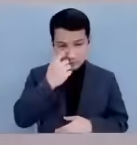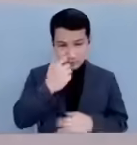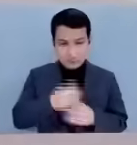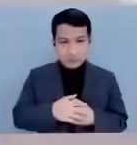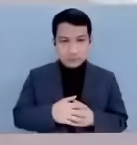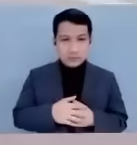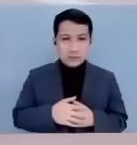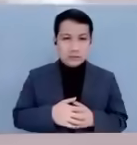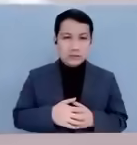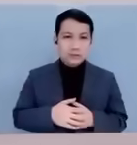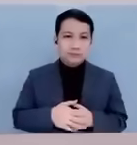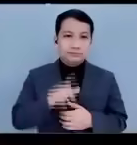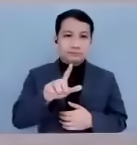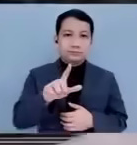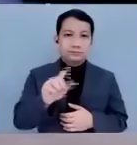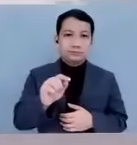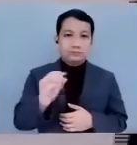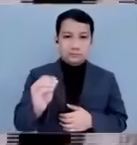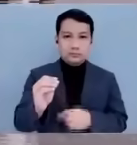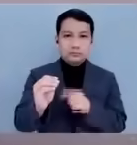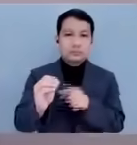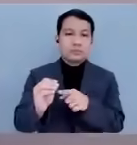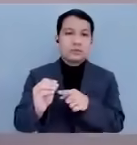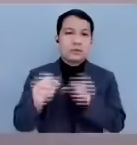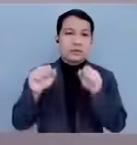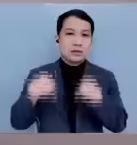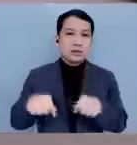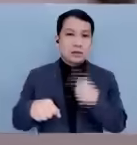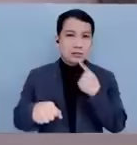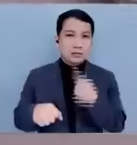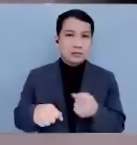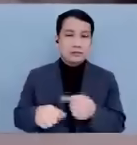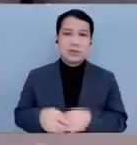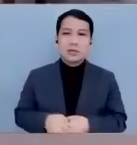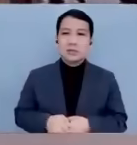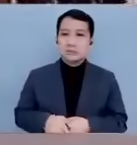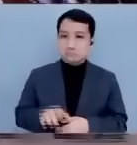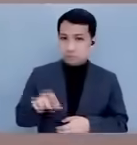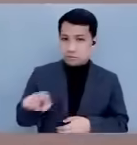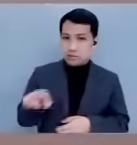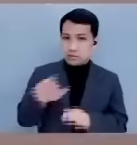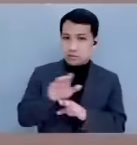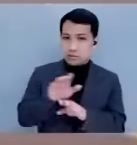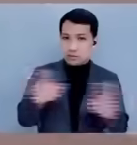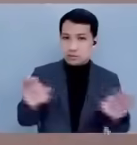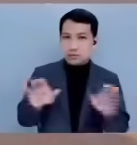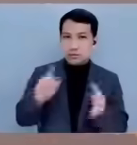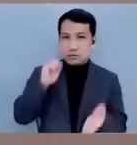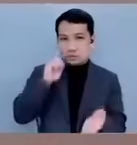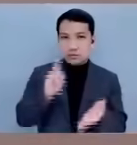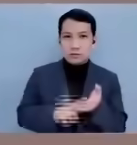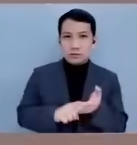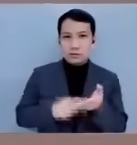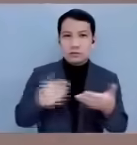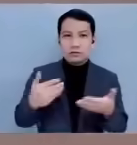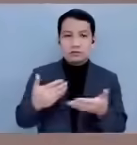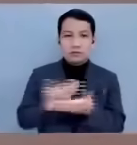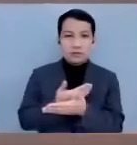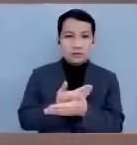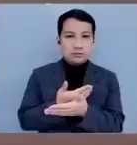Mismong Land Transportation Office o LTO na ang nagsabi, dapat iparehistro ang mga e-bike at